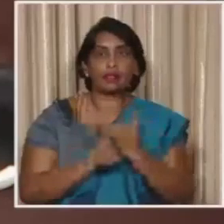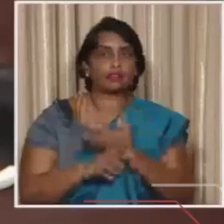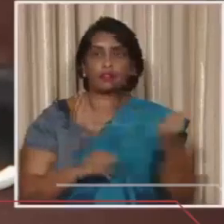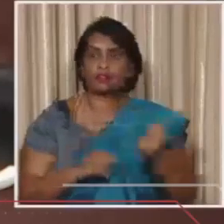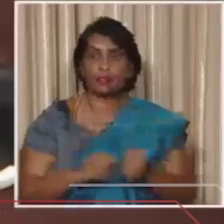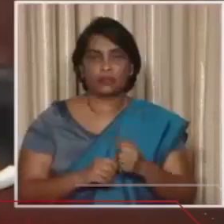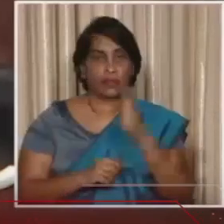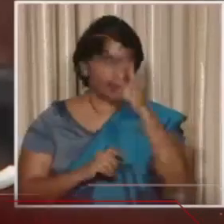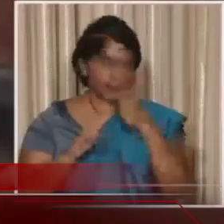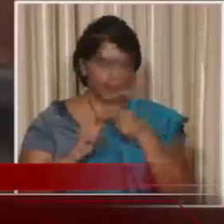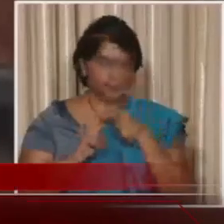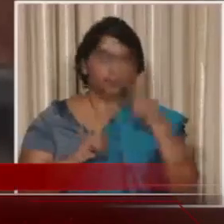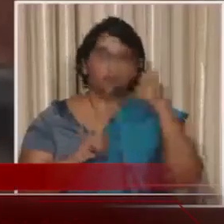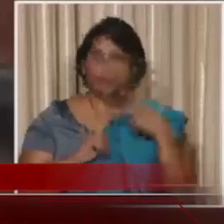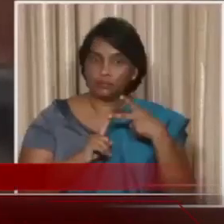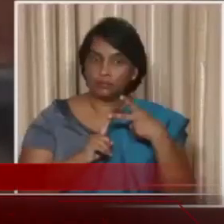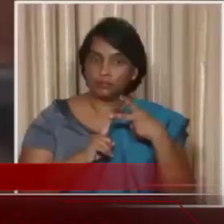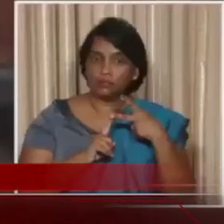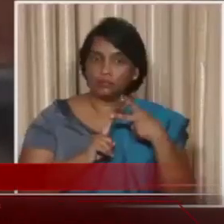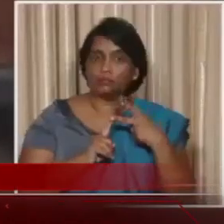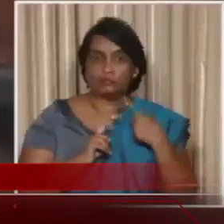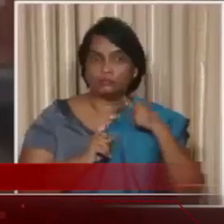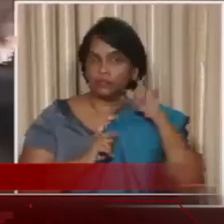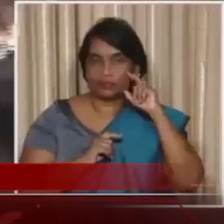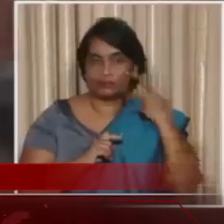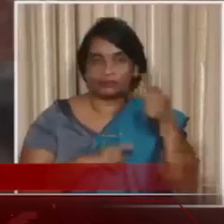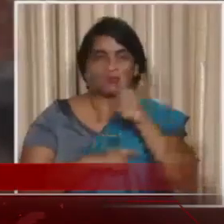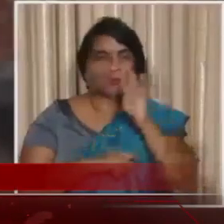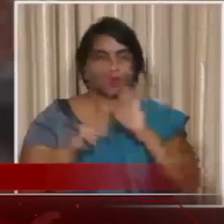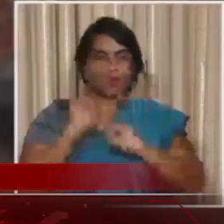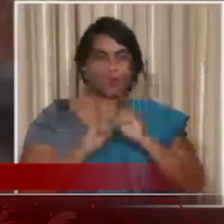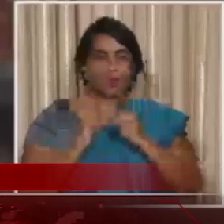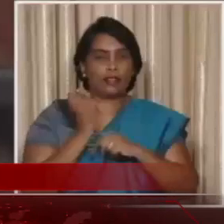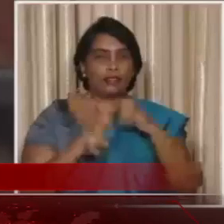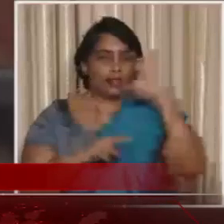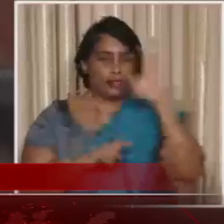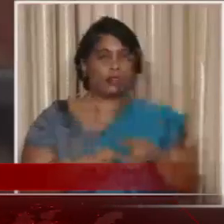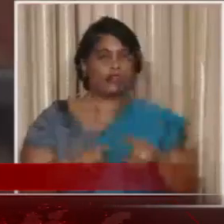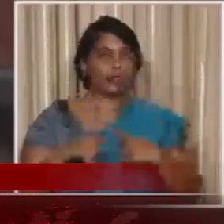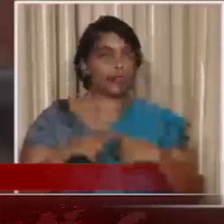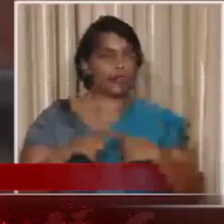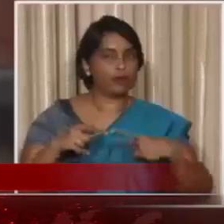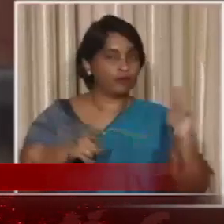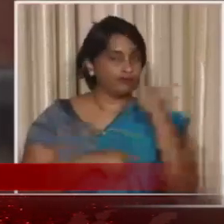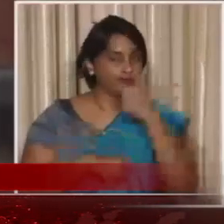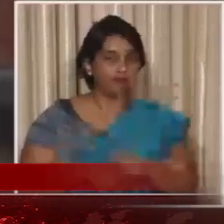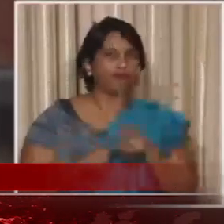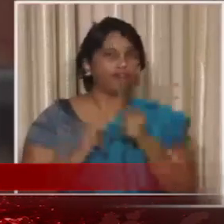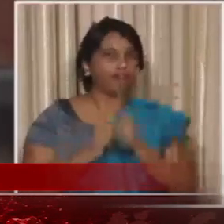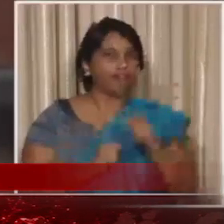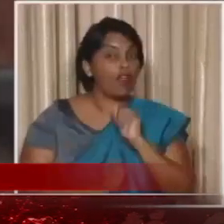එක ඉතින් දෙක මම හිතන්නේ තමුන්වාසලා මේ 30 බද්ද ගේනවා කියලා. මේක මේ කඩුව තමුන්වාසලා කරන්න හදන්නේ